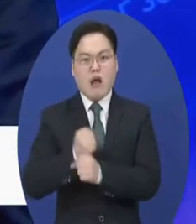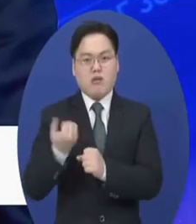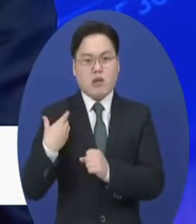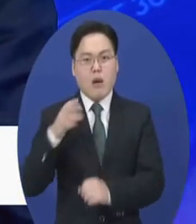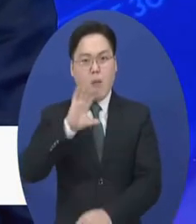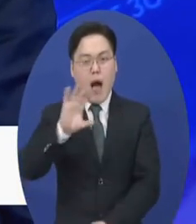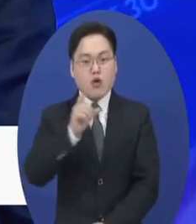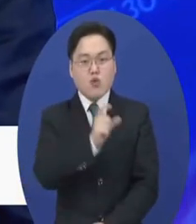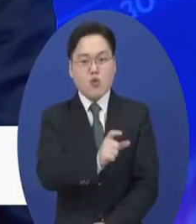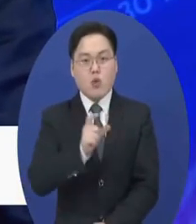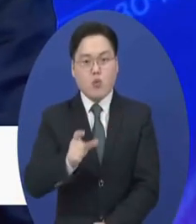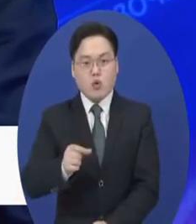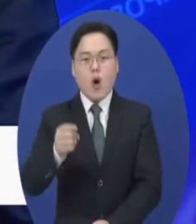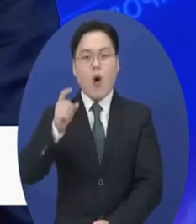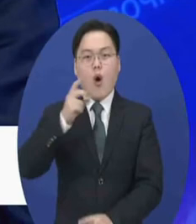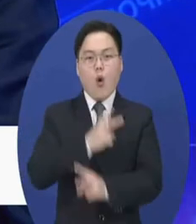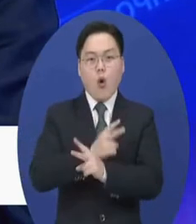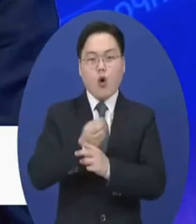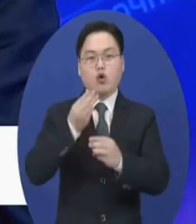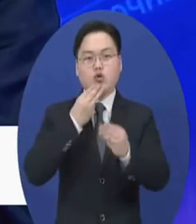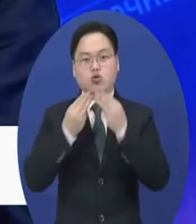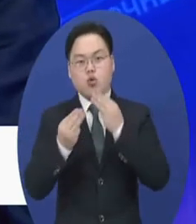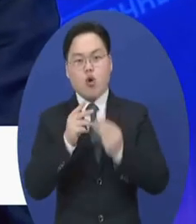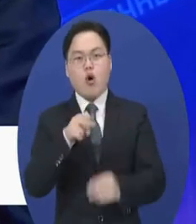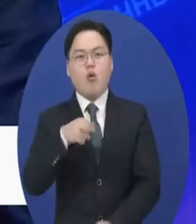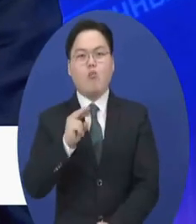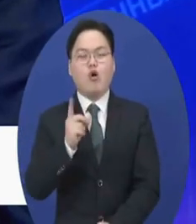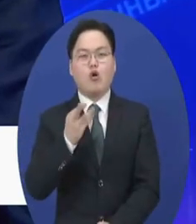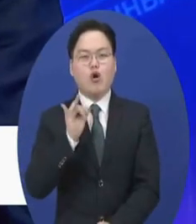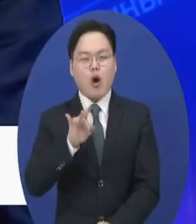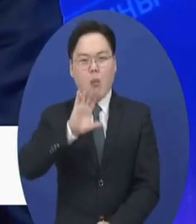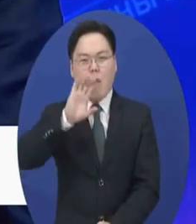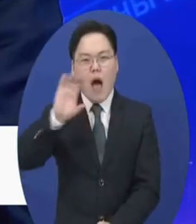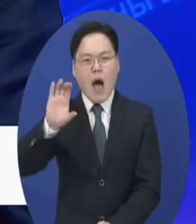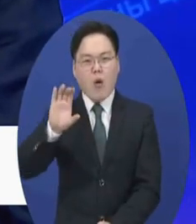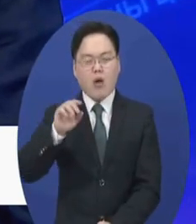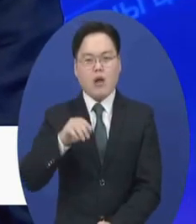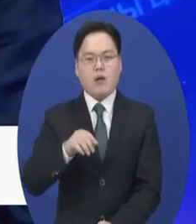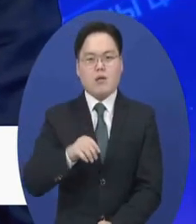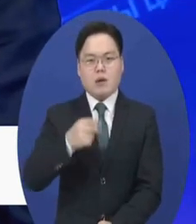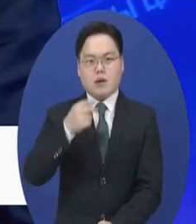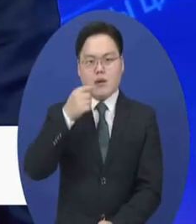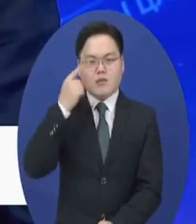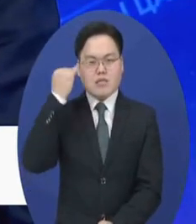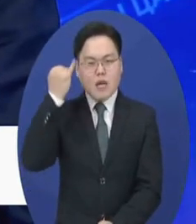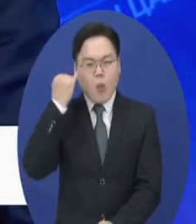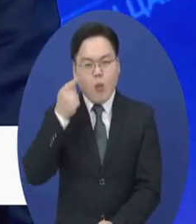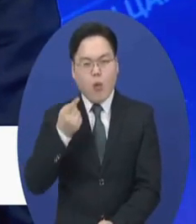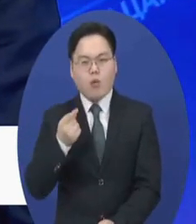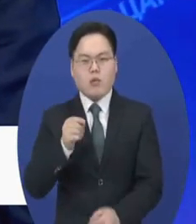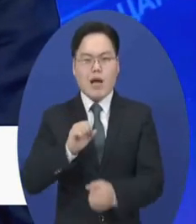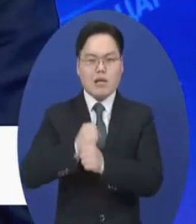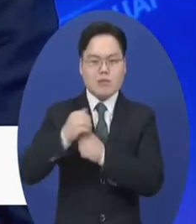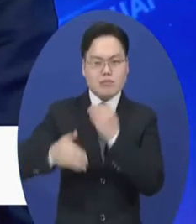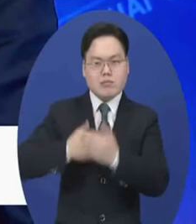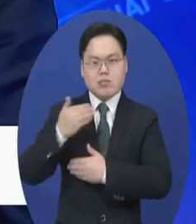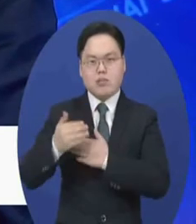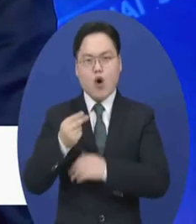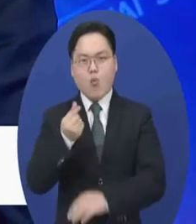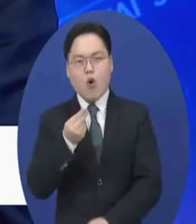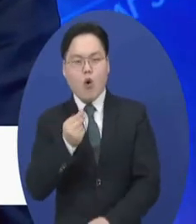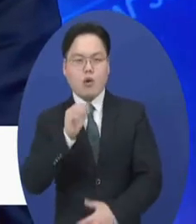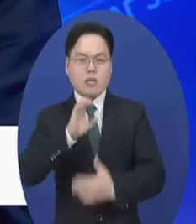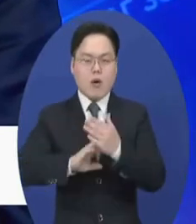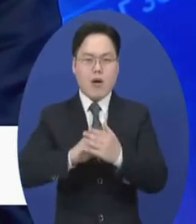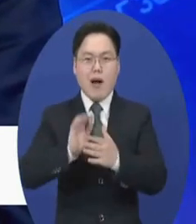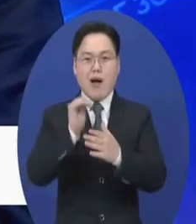байгууллагын хүмүүс хууль шүүх прокурорын байгууллагуудын энэ системтэйгэр ажилдаг энэ схем дотор орцсон байгаа нь мөнгө